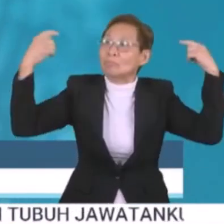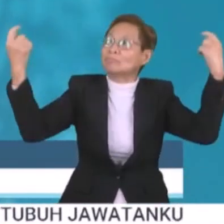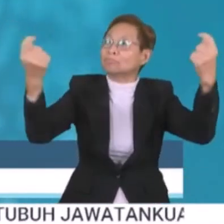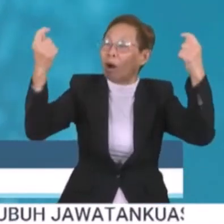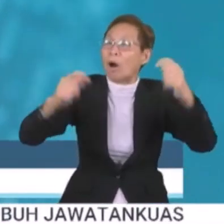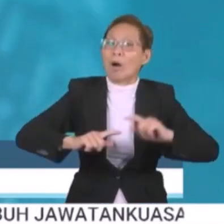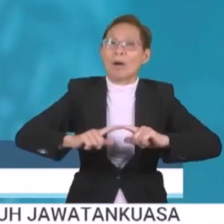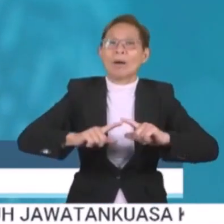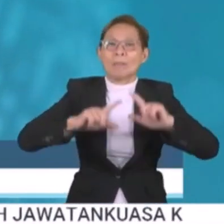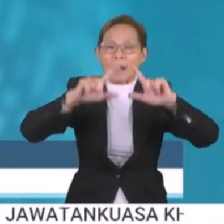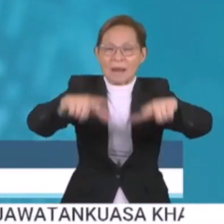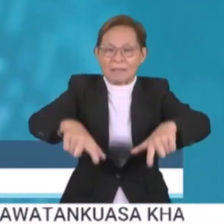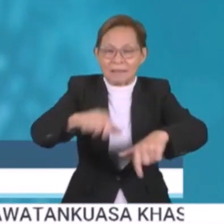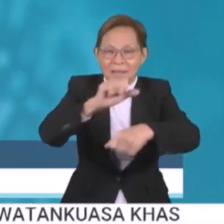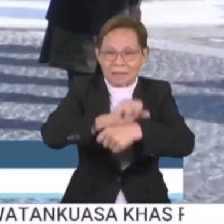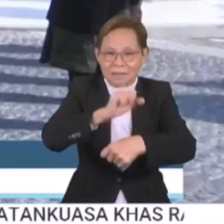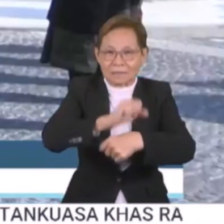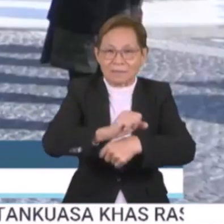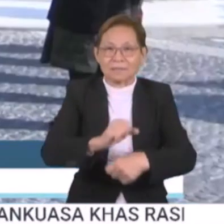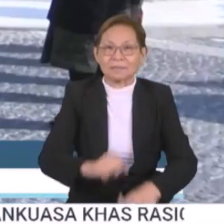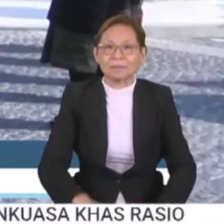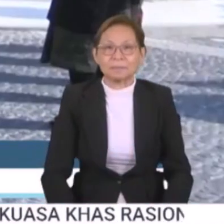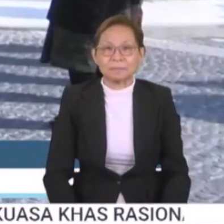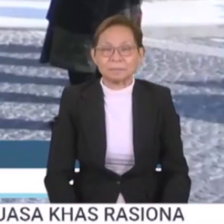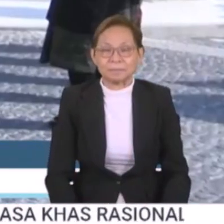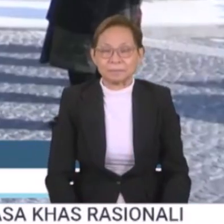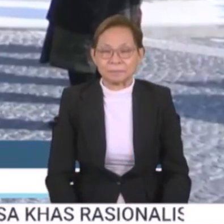istiadat meletak kerja.